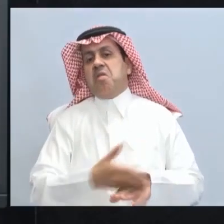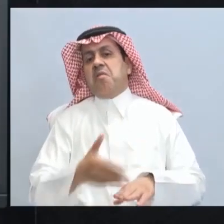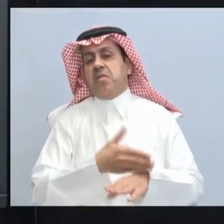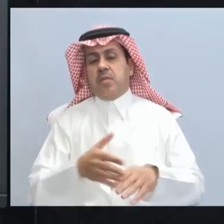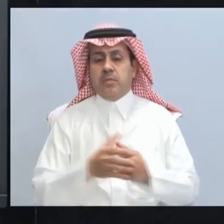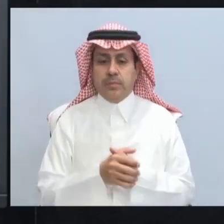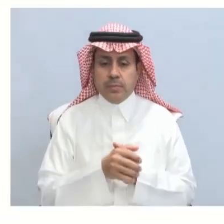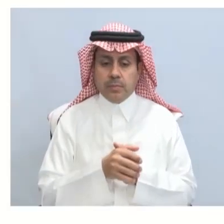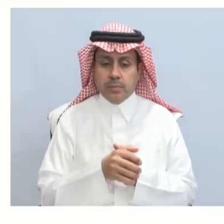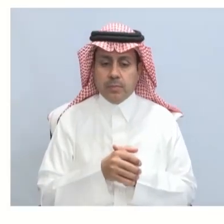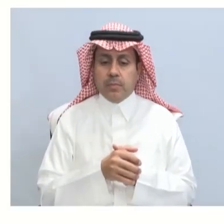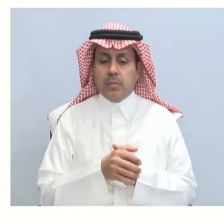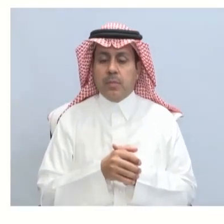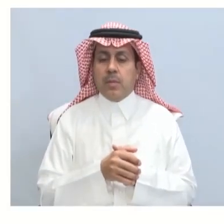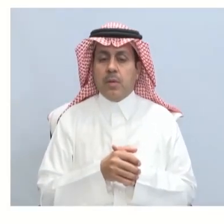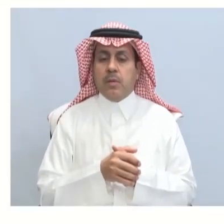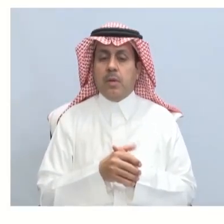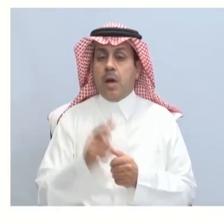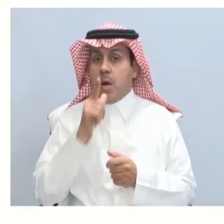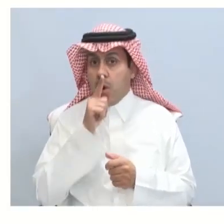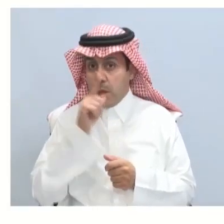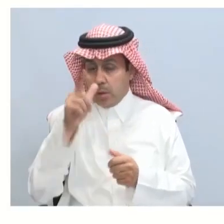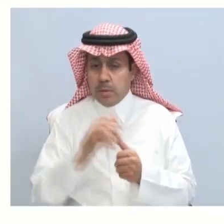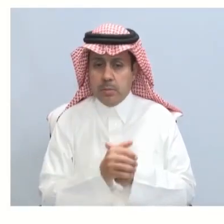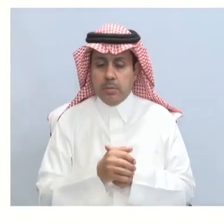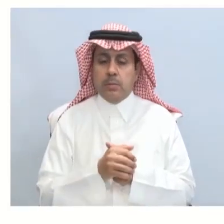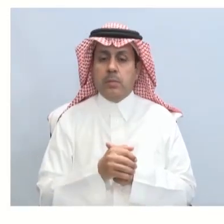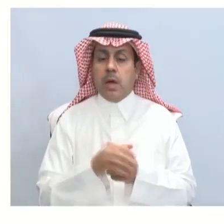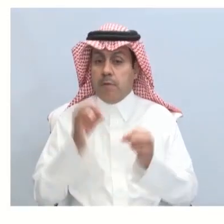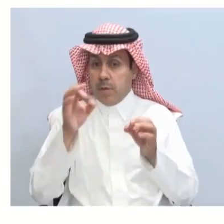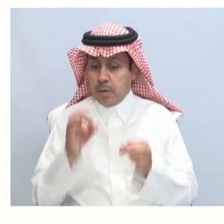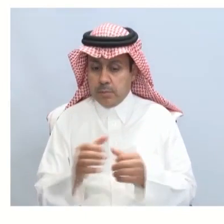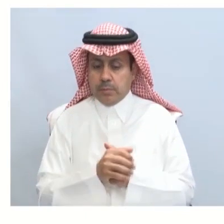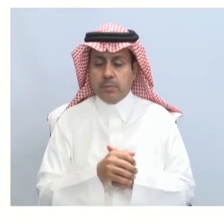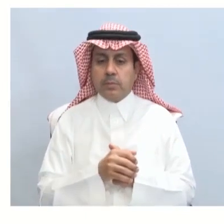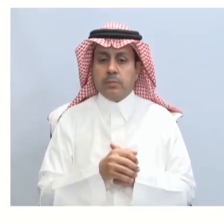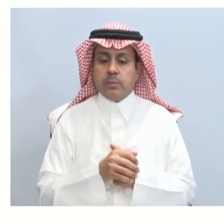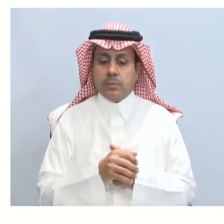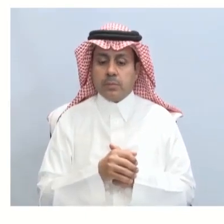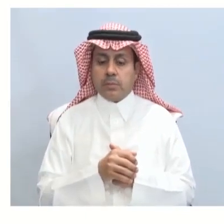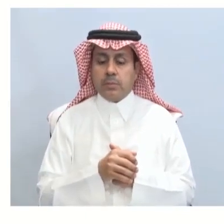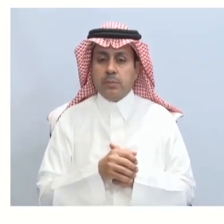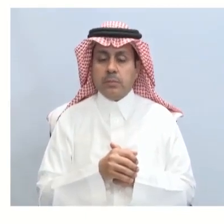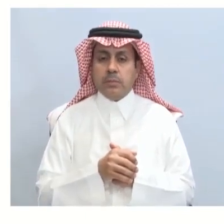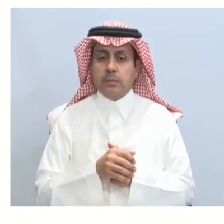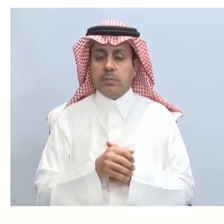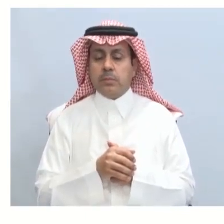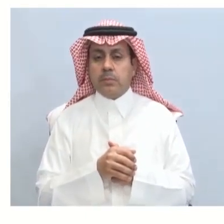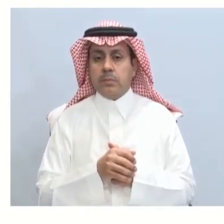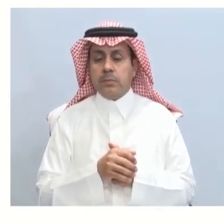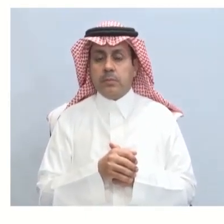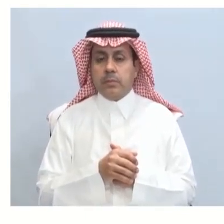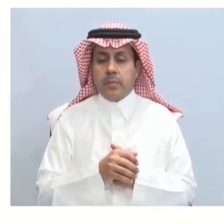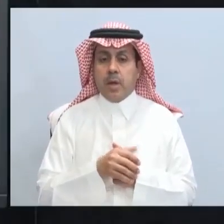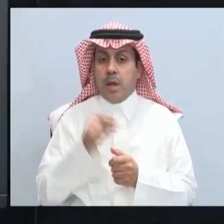وكذلك قول قول الله تعالى في الايه الكريمه ولا تقتلوا انفسكم ان الله كان بكم